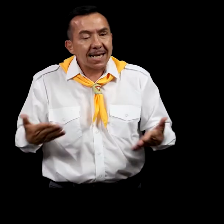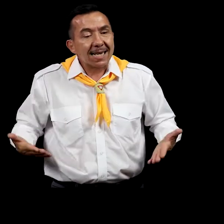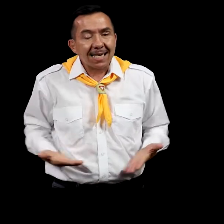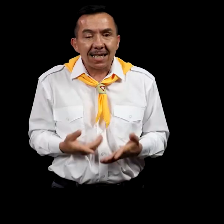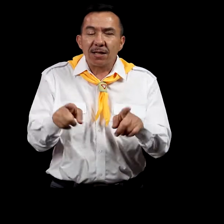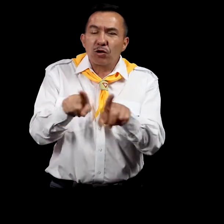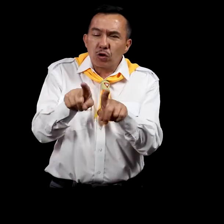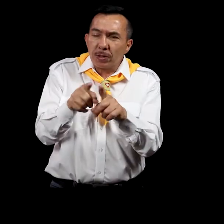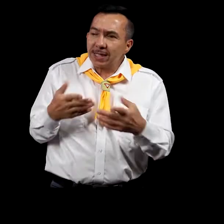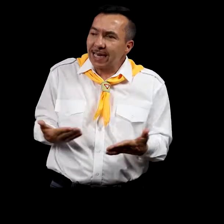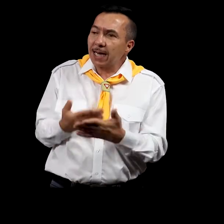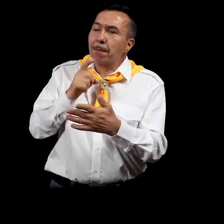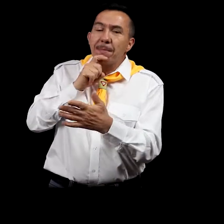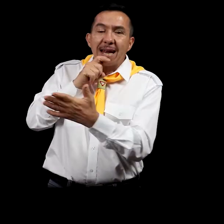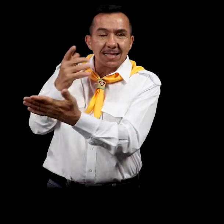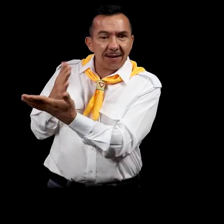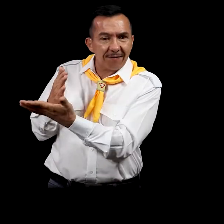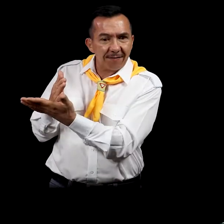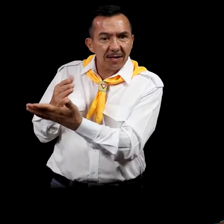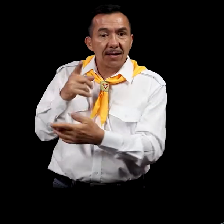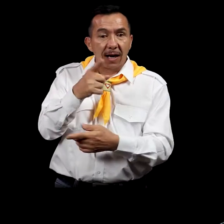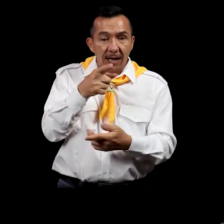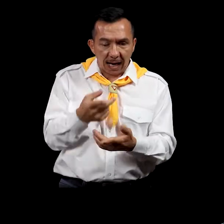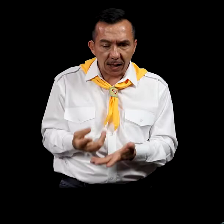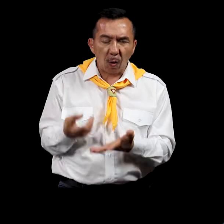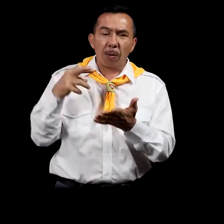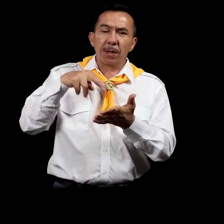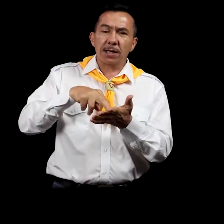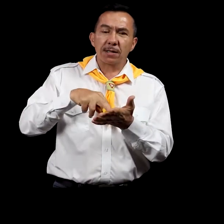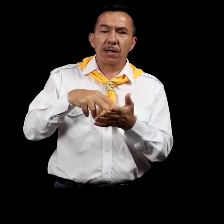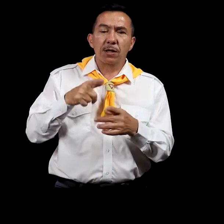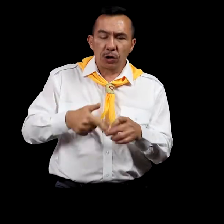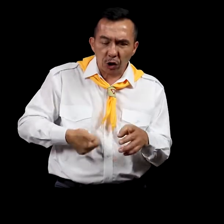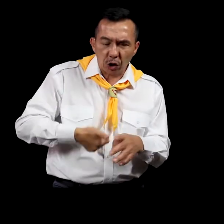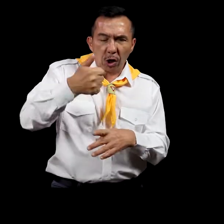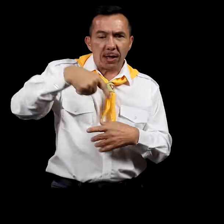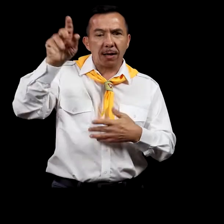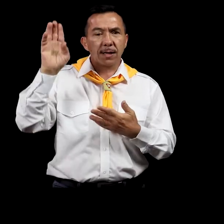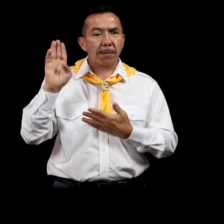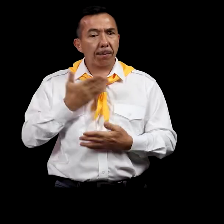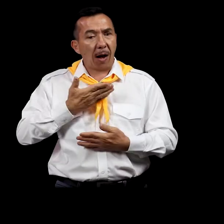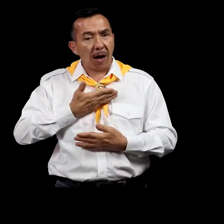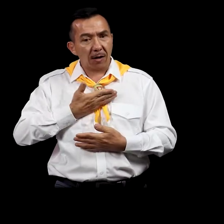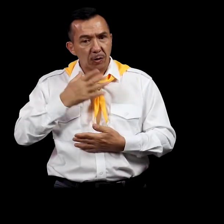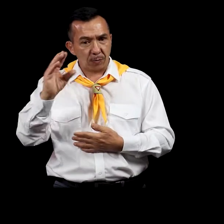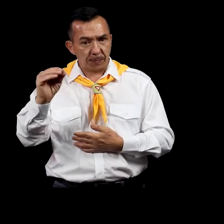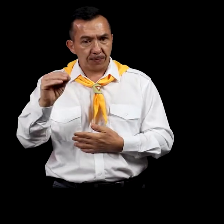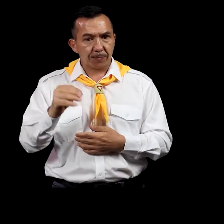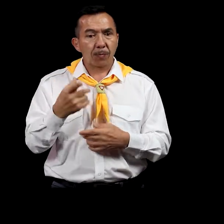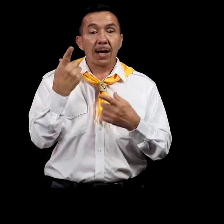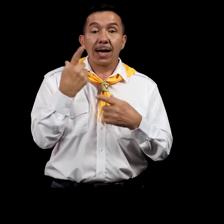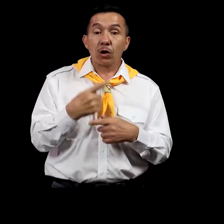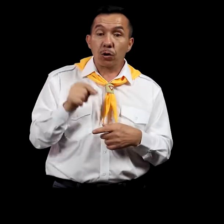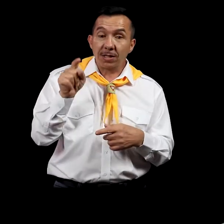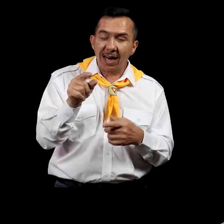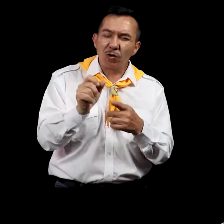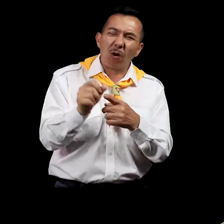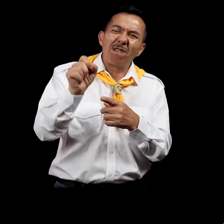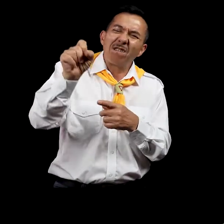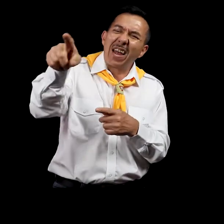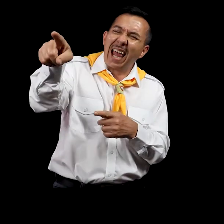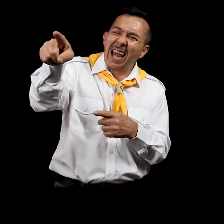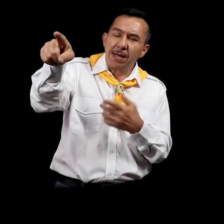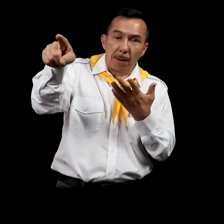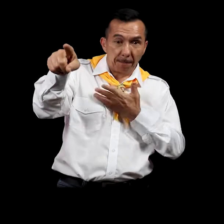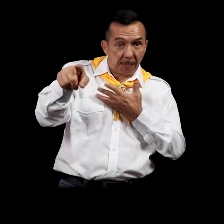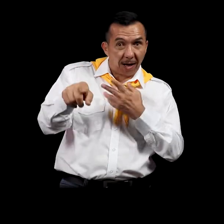van u jeulinge. En hy het opgestaan en na sy vader gegaan. En toe hy nog ver